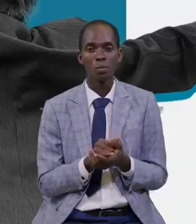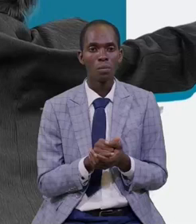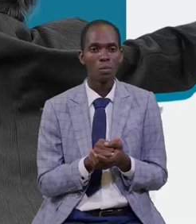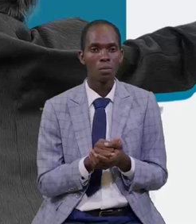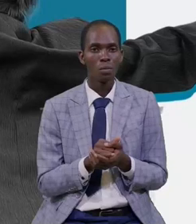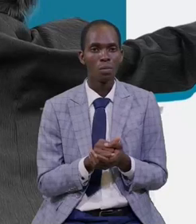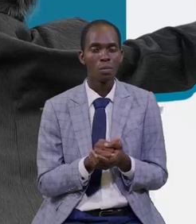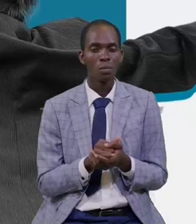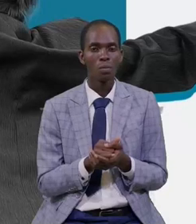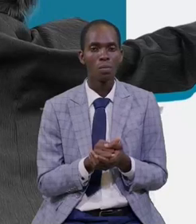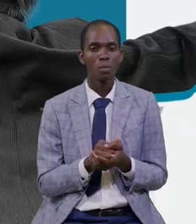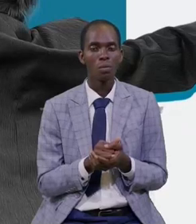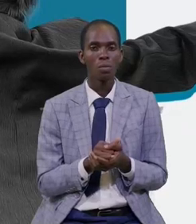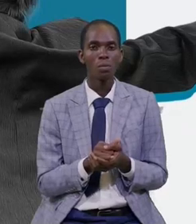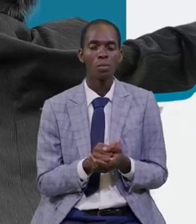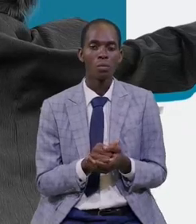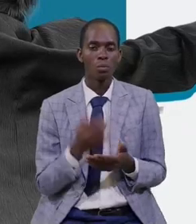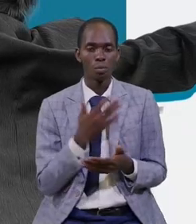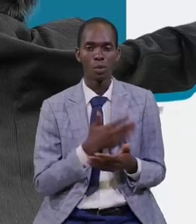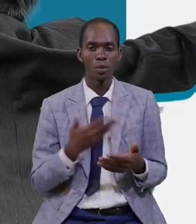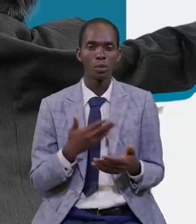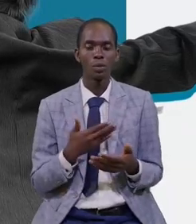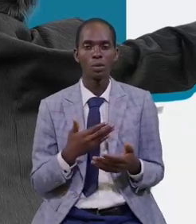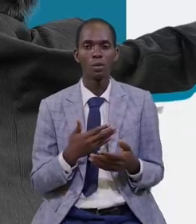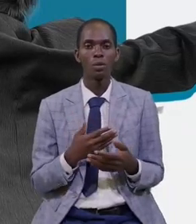répandez-vous allez allons-y